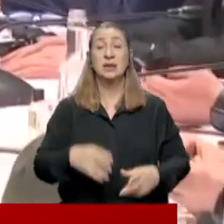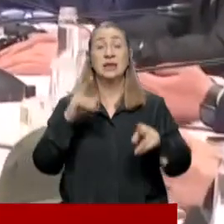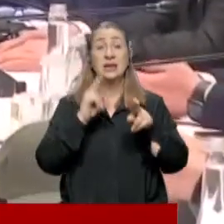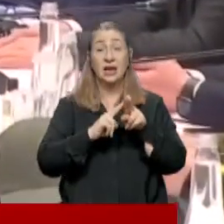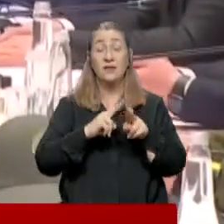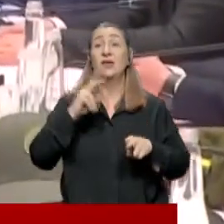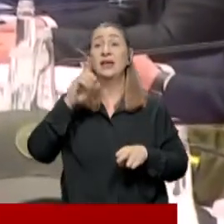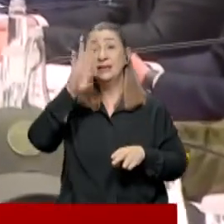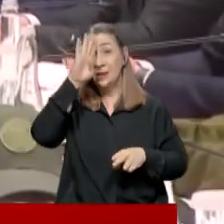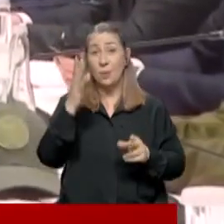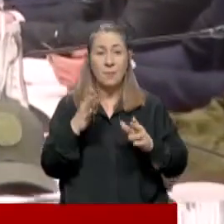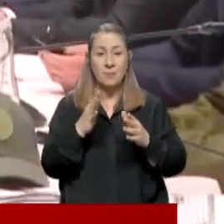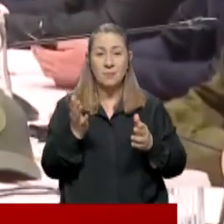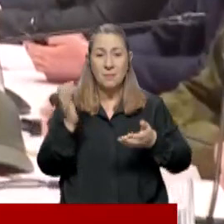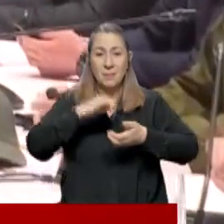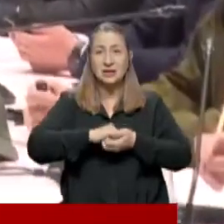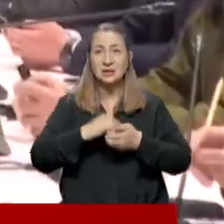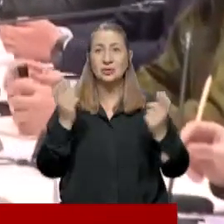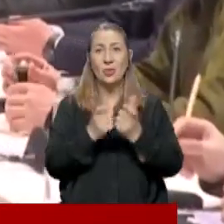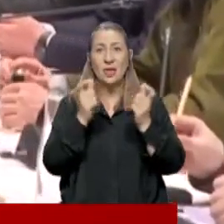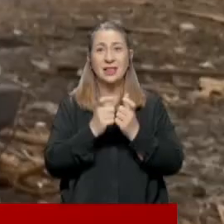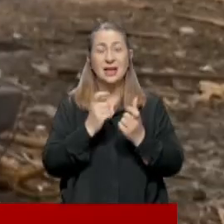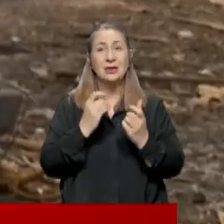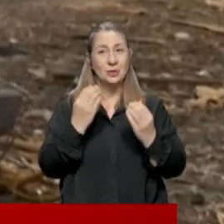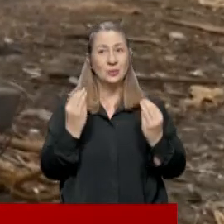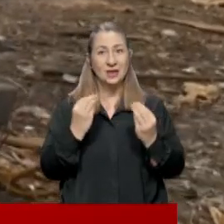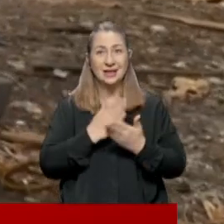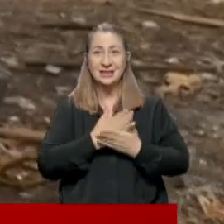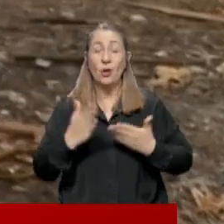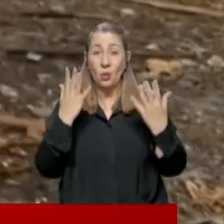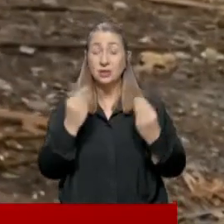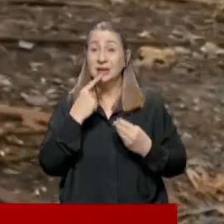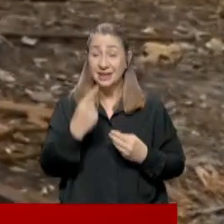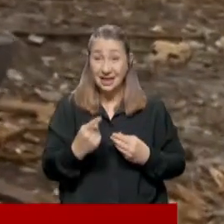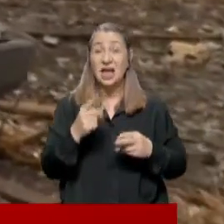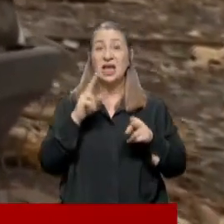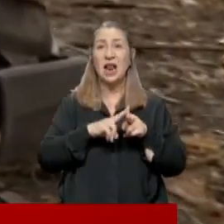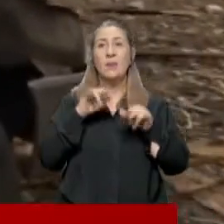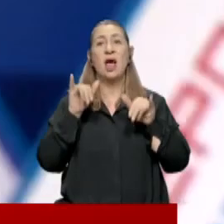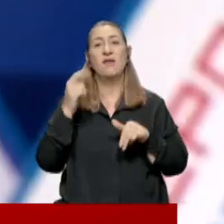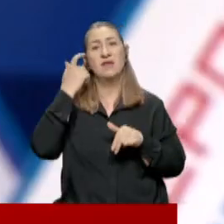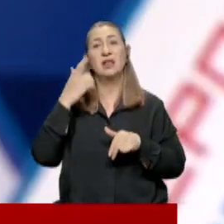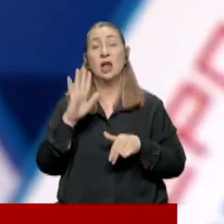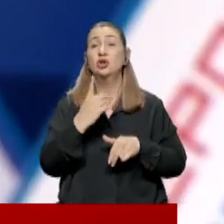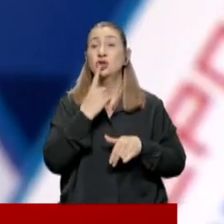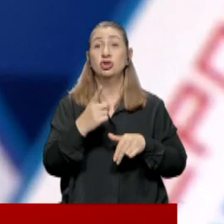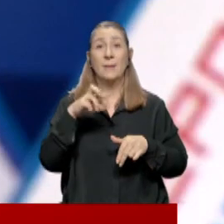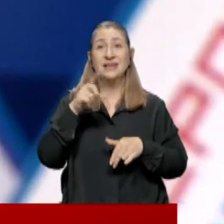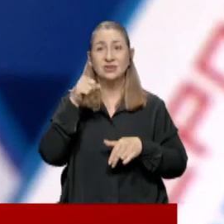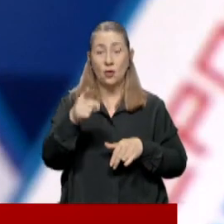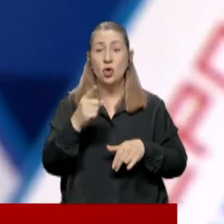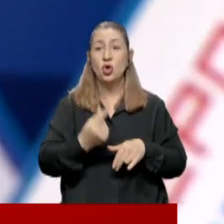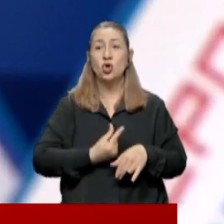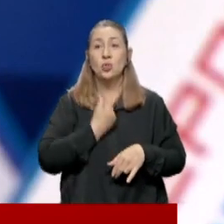Kiev, İstanbul'daki barış müzakerelerinde ilerleme sağlandığının altını çizse de Kremlin aynı fikirde değil. Sözcü Peskov,